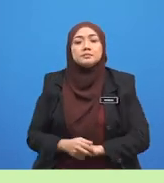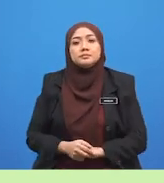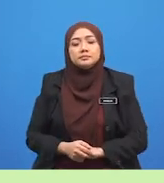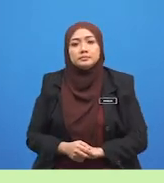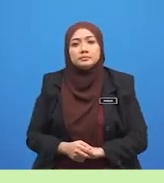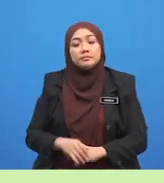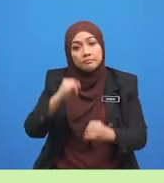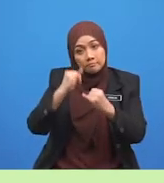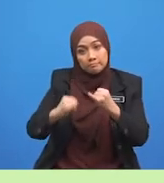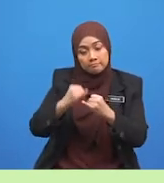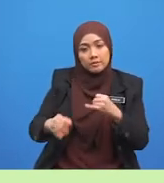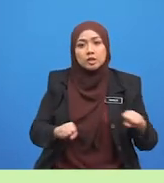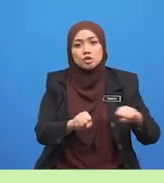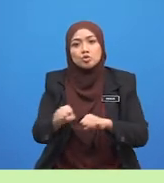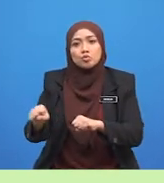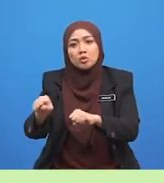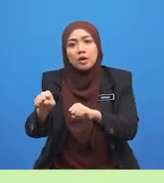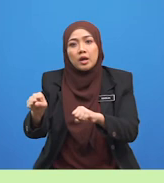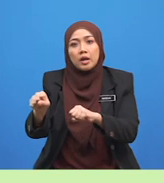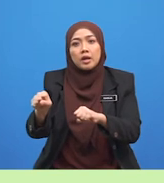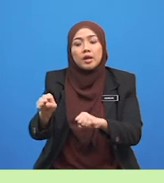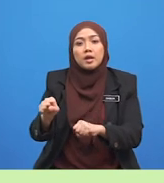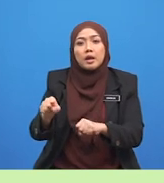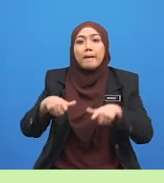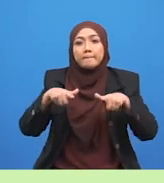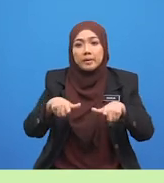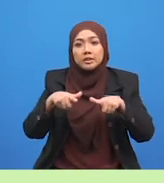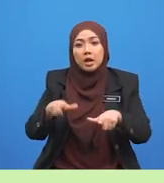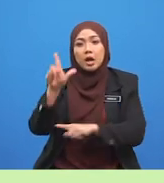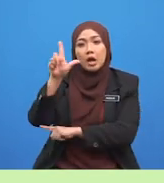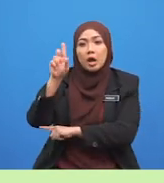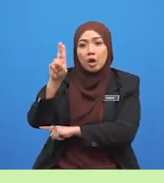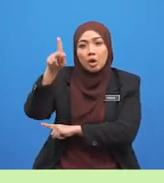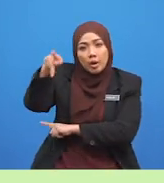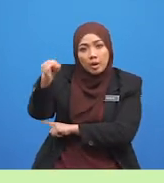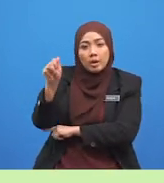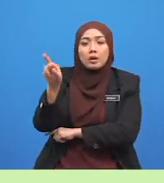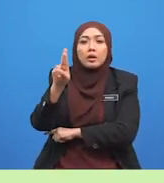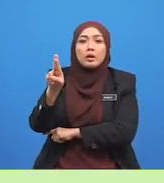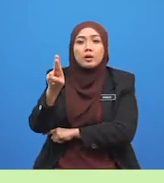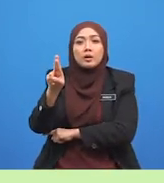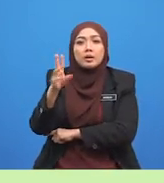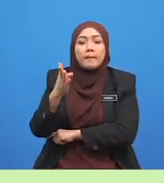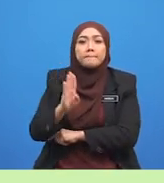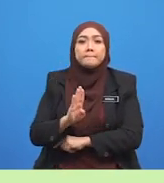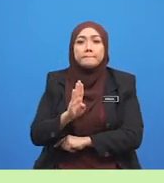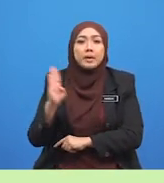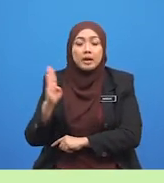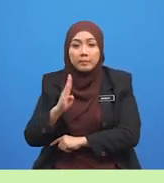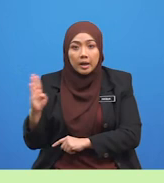Akhir sekali ialah Sungai Batang Lupa yang berada di bahagian barat daya Sarawak.